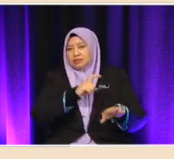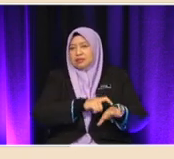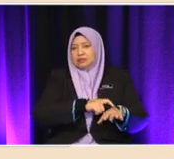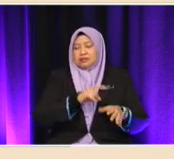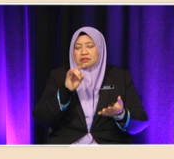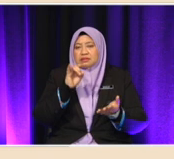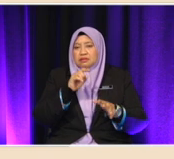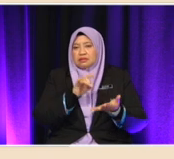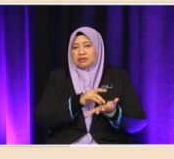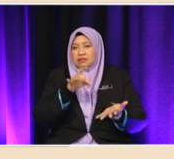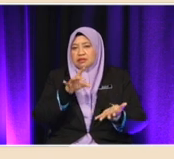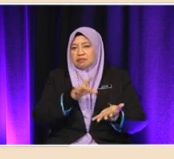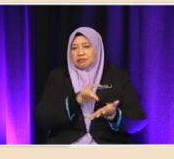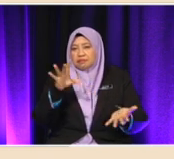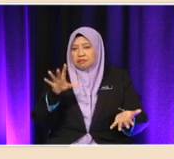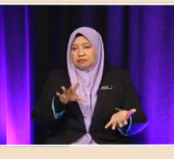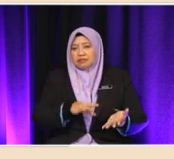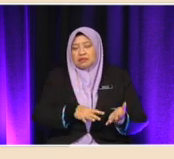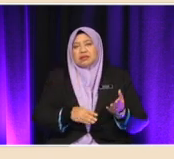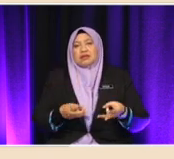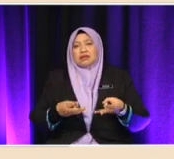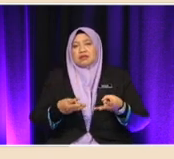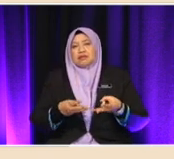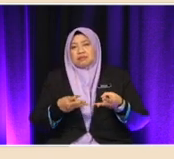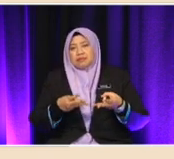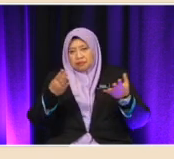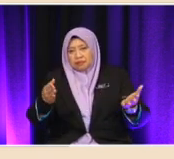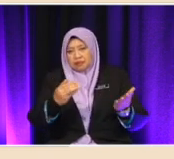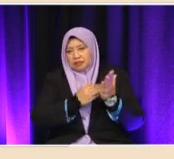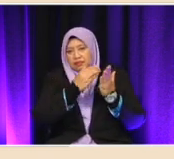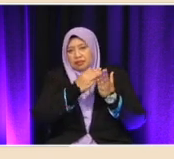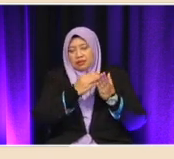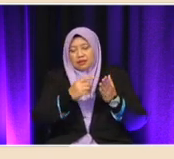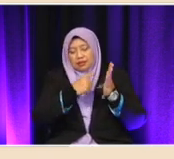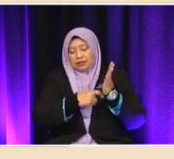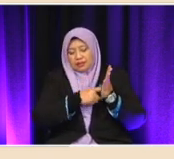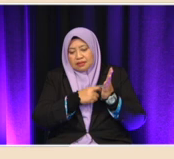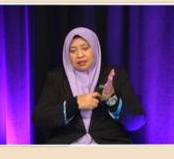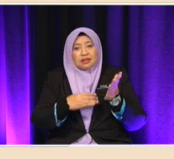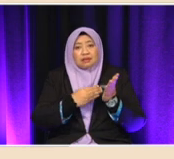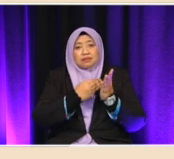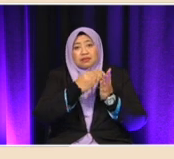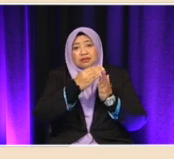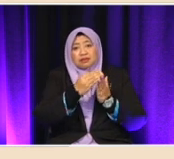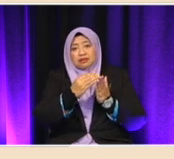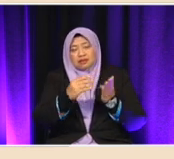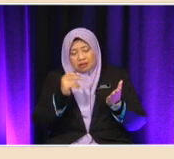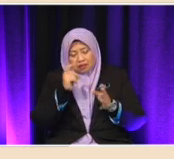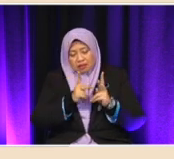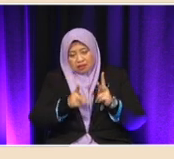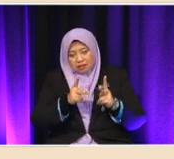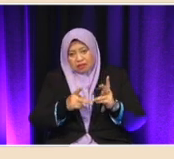meningkat apabila harga lemparan jatuh quantity yang ditawar akan jatuh